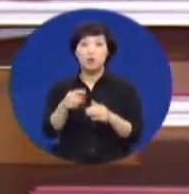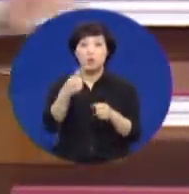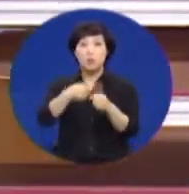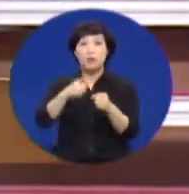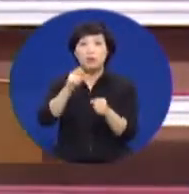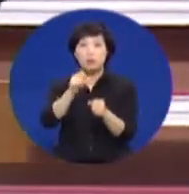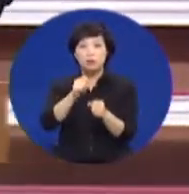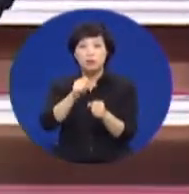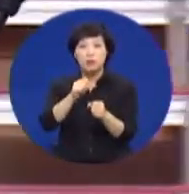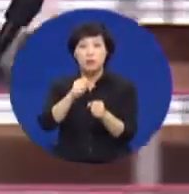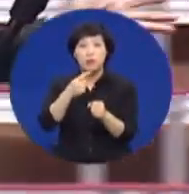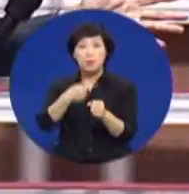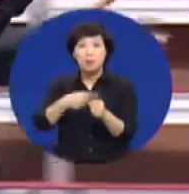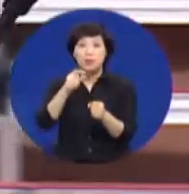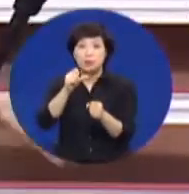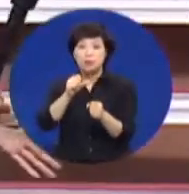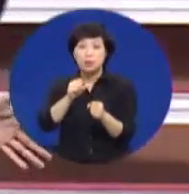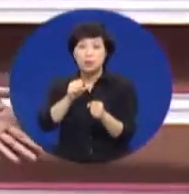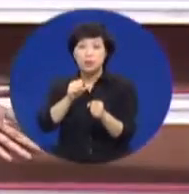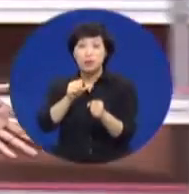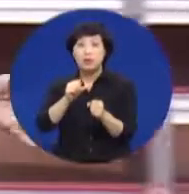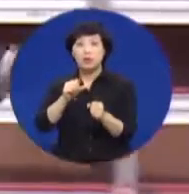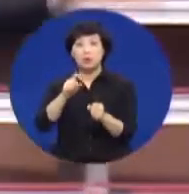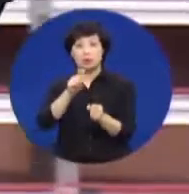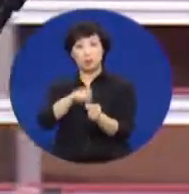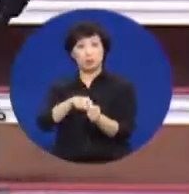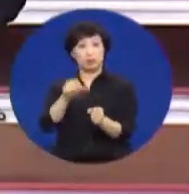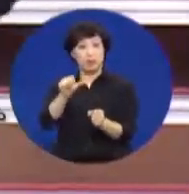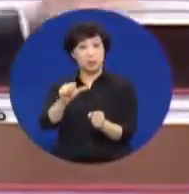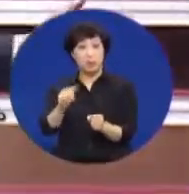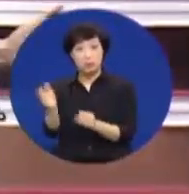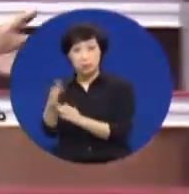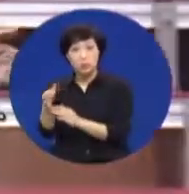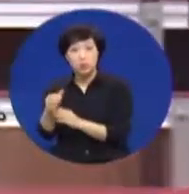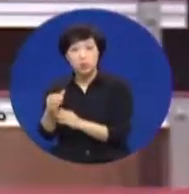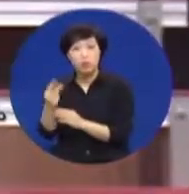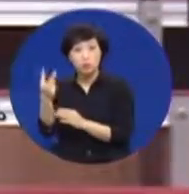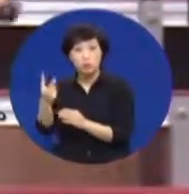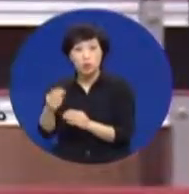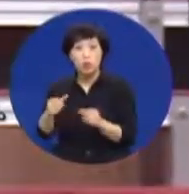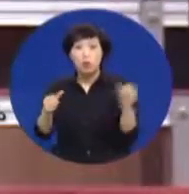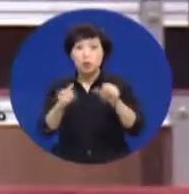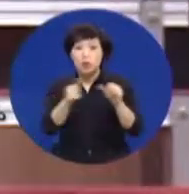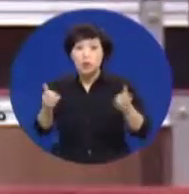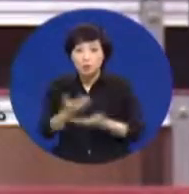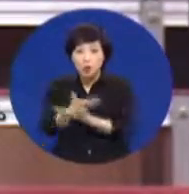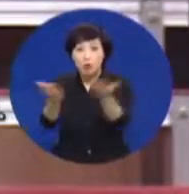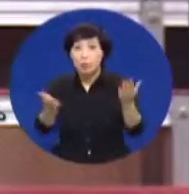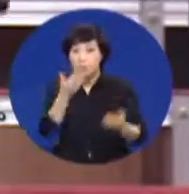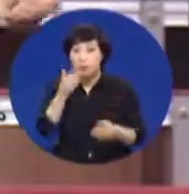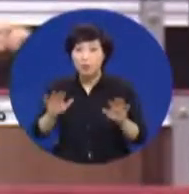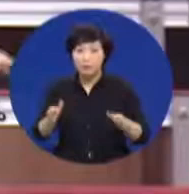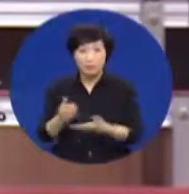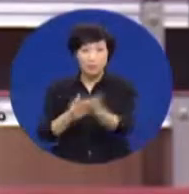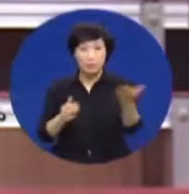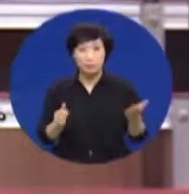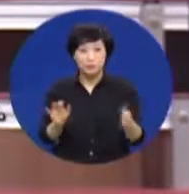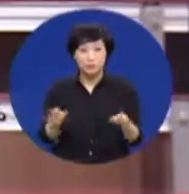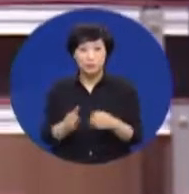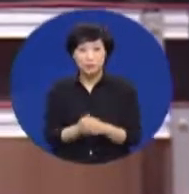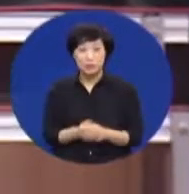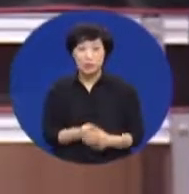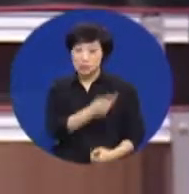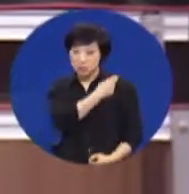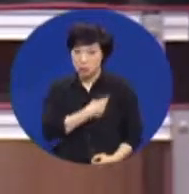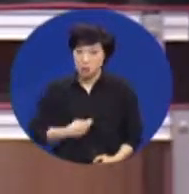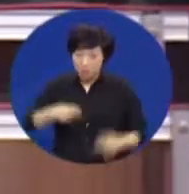아니 밤새더라 고기 잡았는데 한 마리도 못 잡았는데 깊은 곳에 던져라. 고기가 뭐더러 깊은